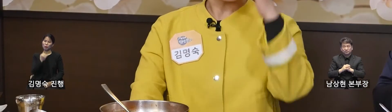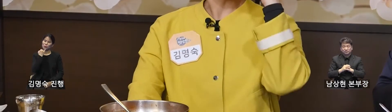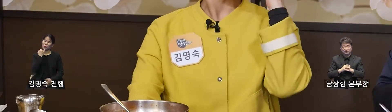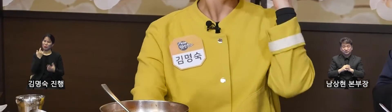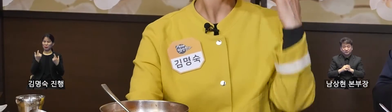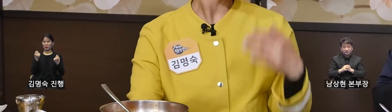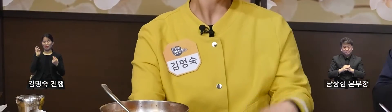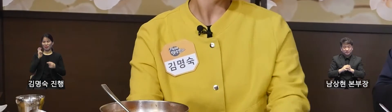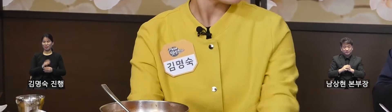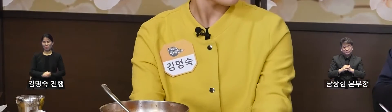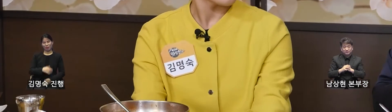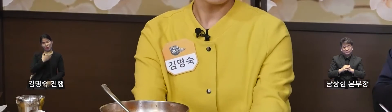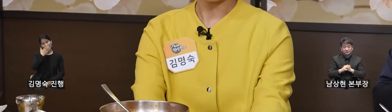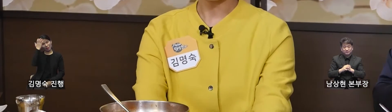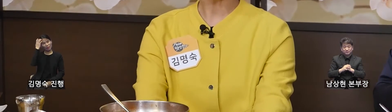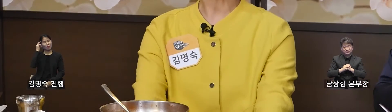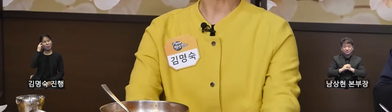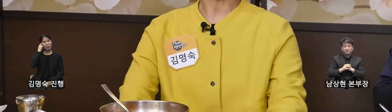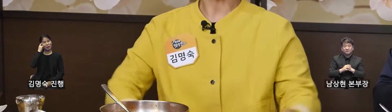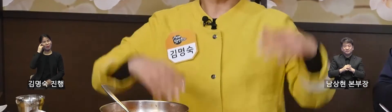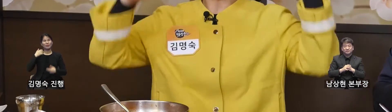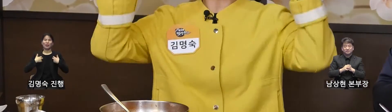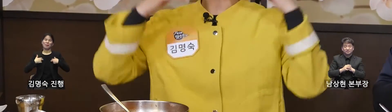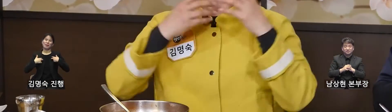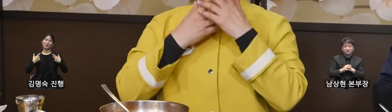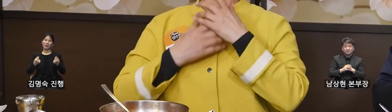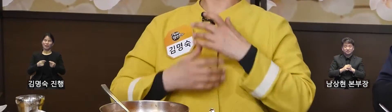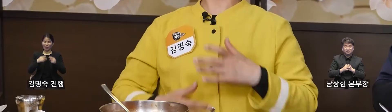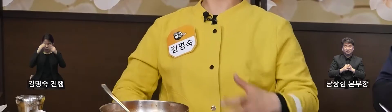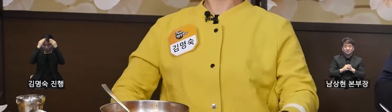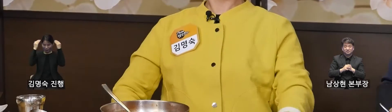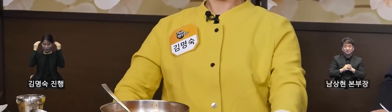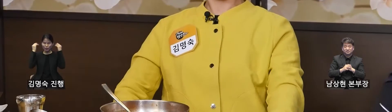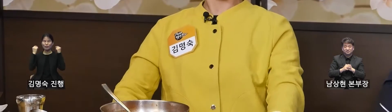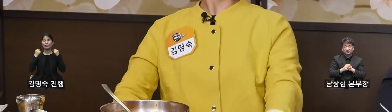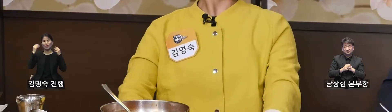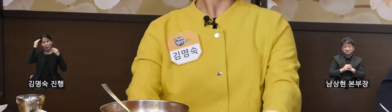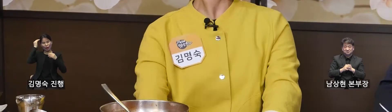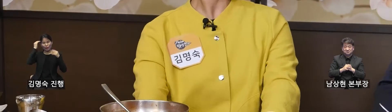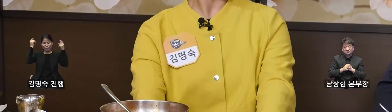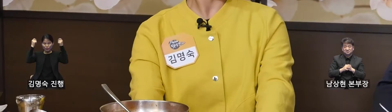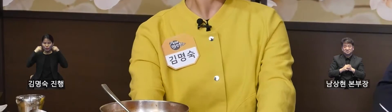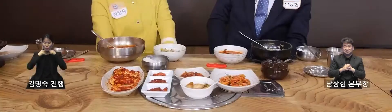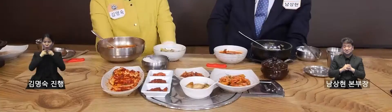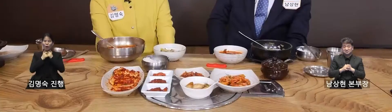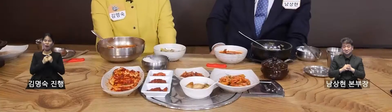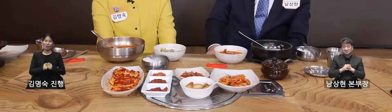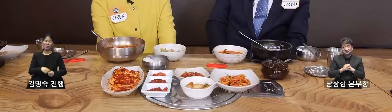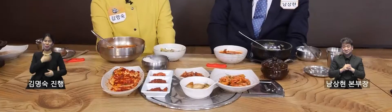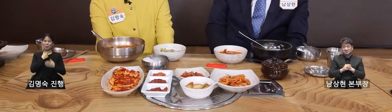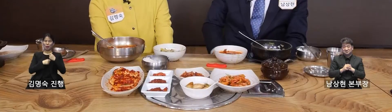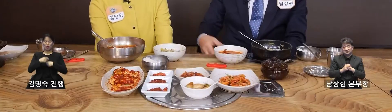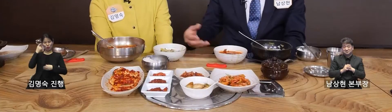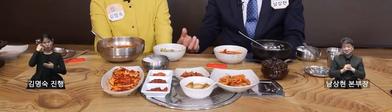괜찮은데요. 지금 상상해보니까 네. 재밌겠는데요. 갓 쓰시고 에헤헤헤